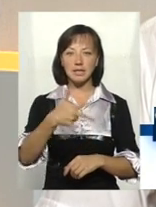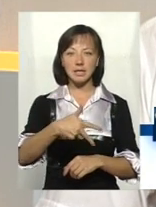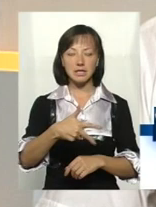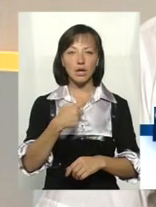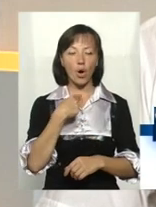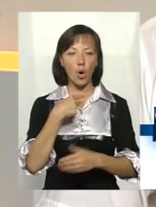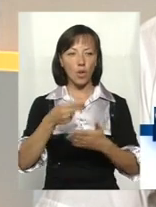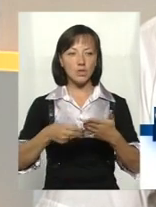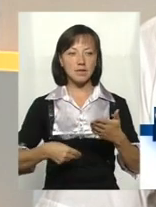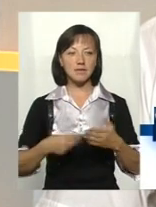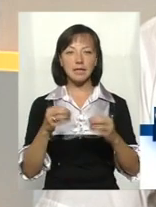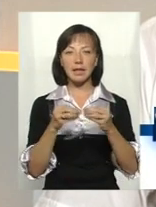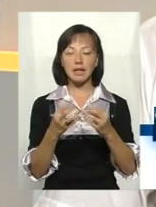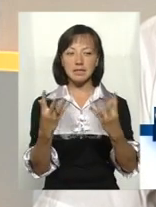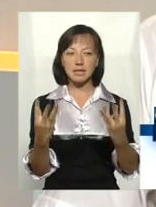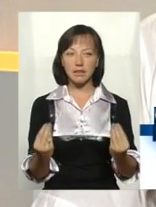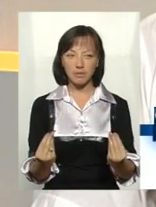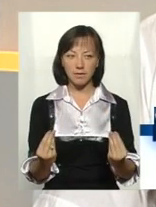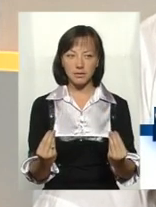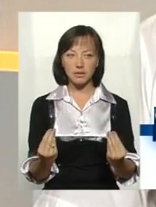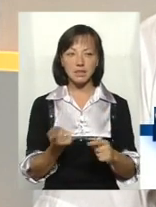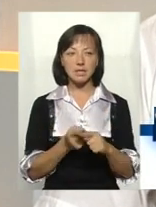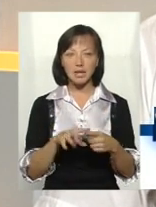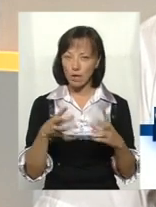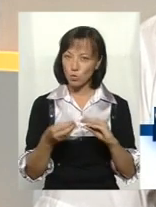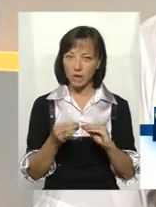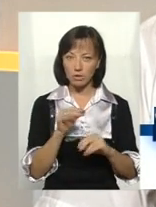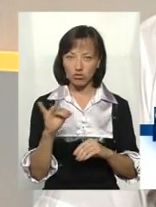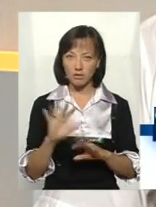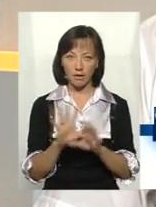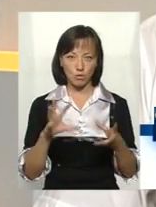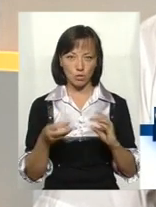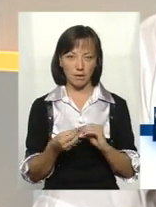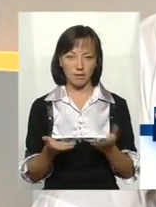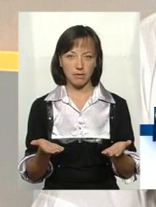330 голосів за 10 днів. Це результат чи не результат?